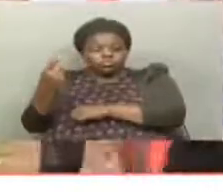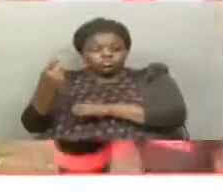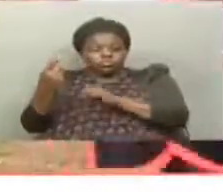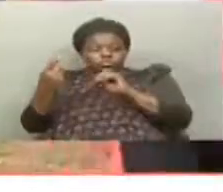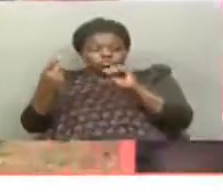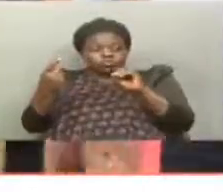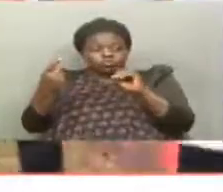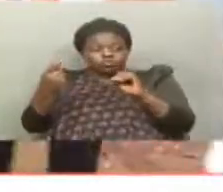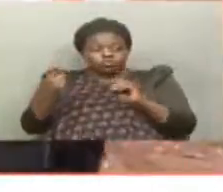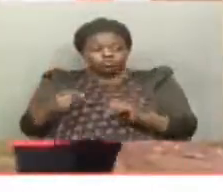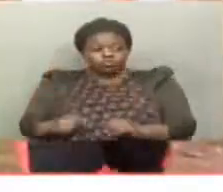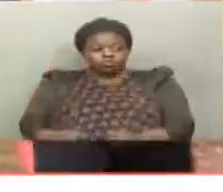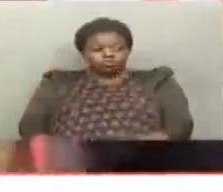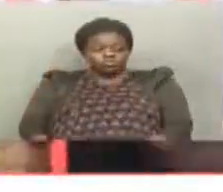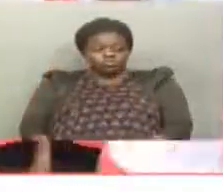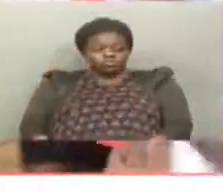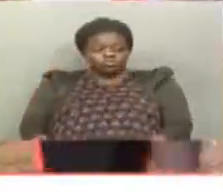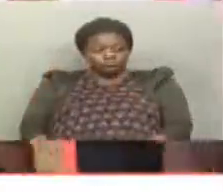mukubwerere.